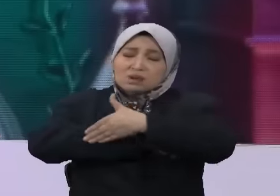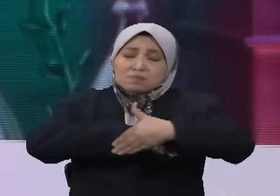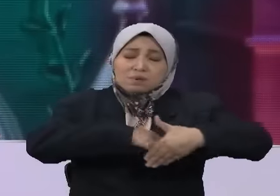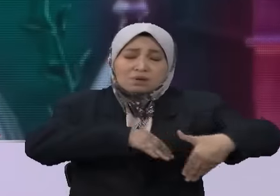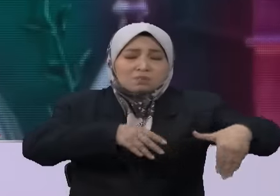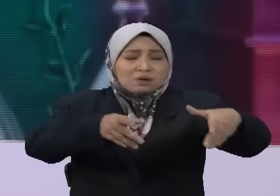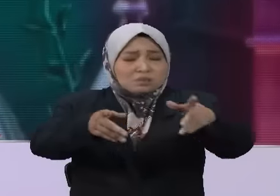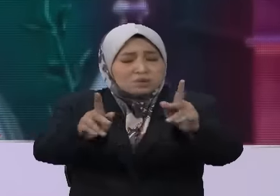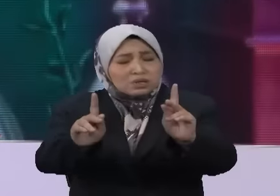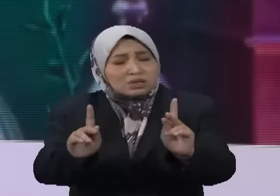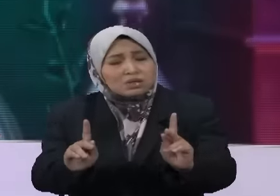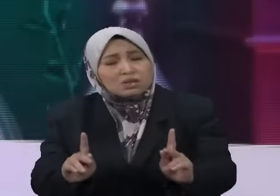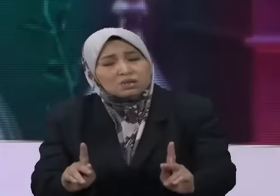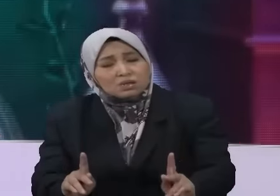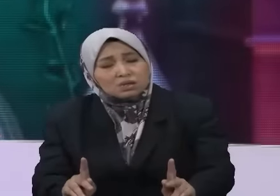wum